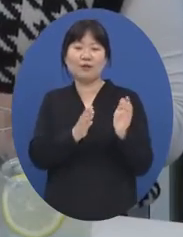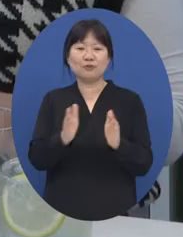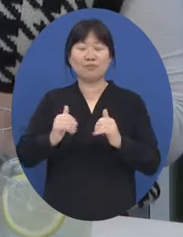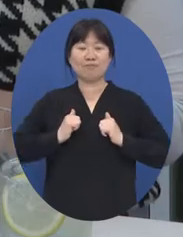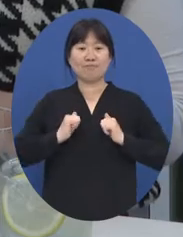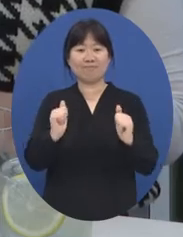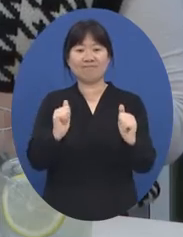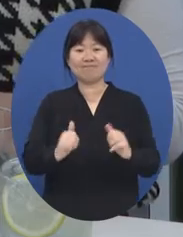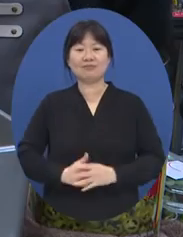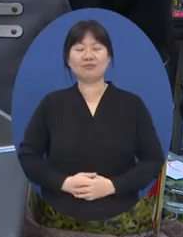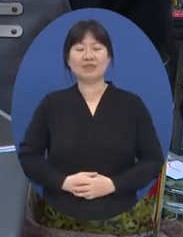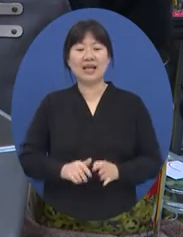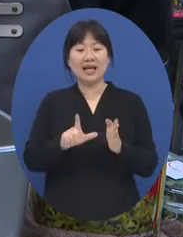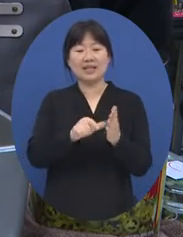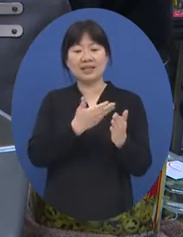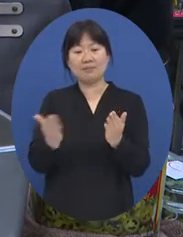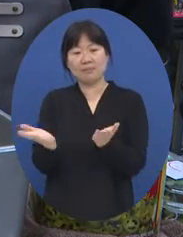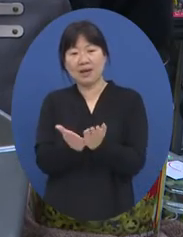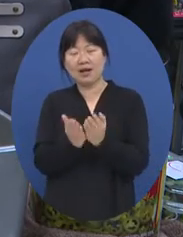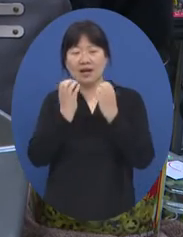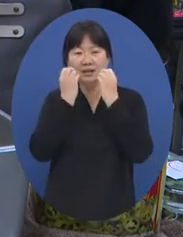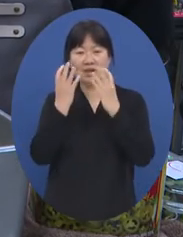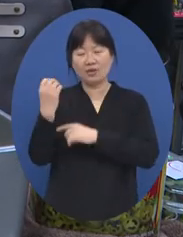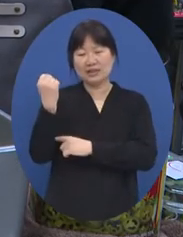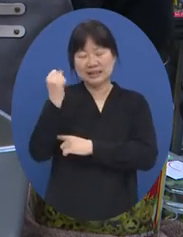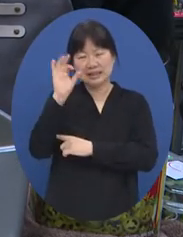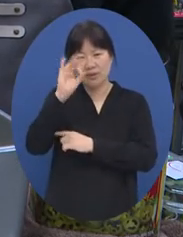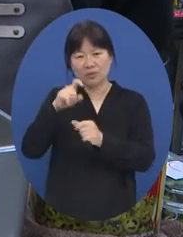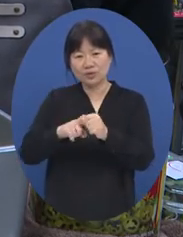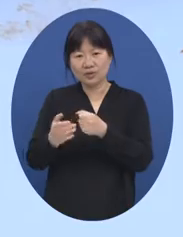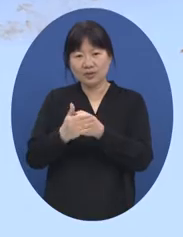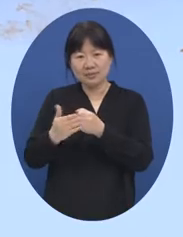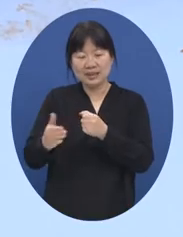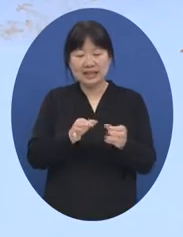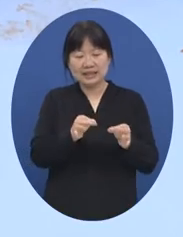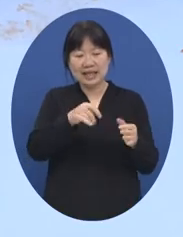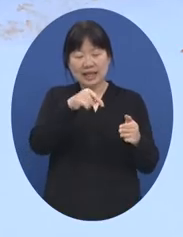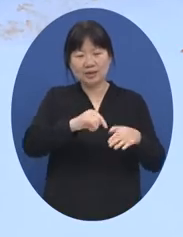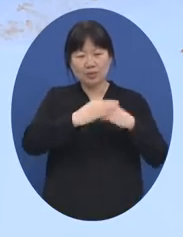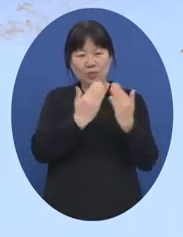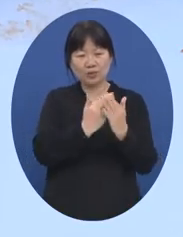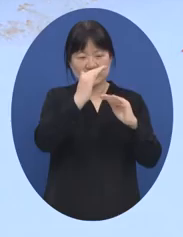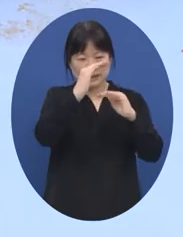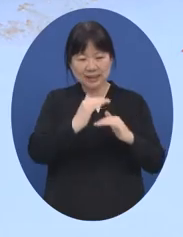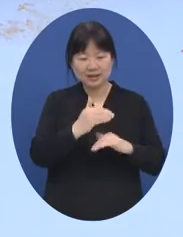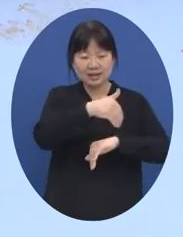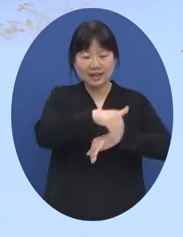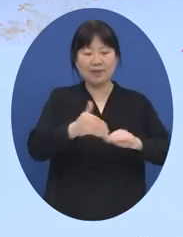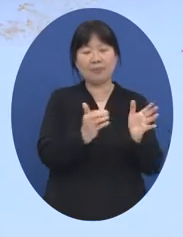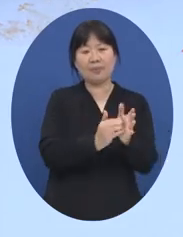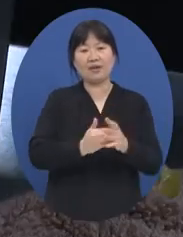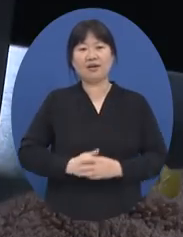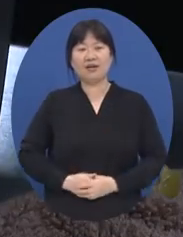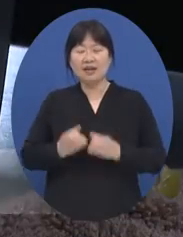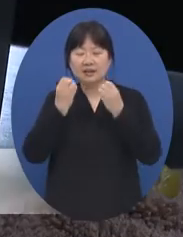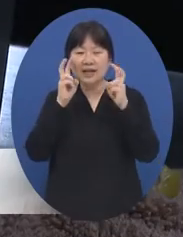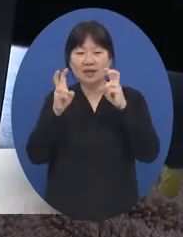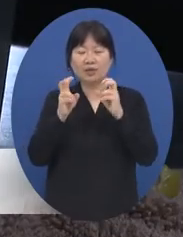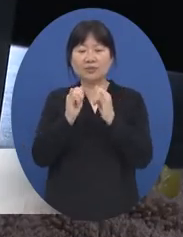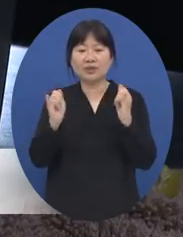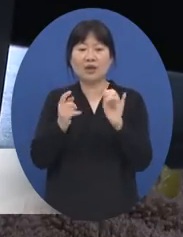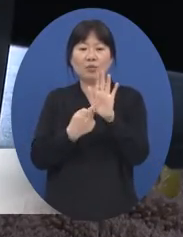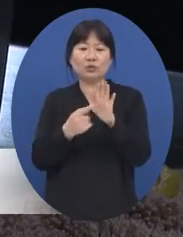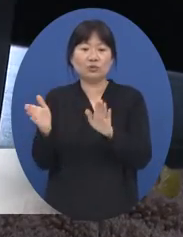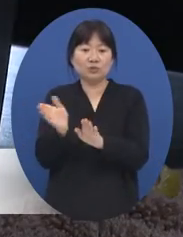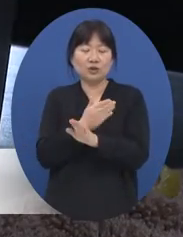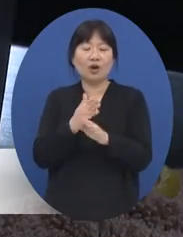만날 준비에 한창입니다. 시대 흐름에 맞는 새로운 동력을 찾기 위해 시장에서 전 과정을 기획했습니다.